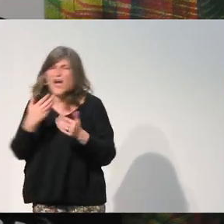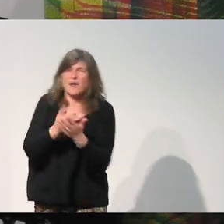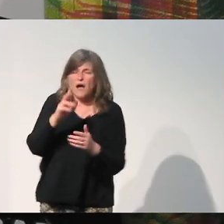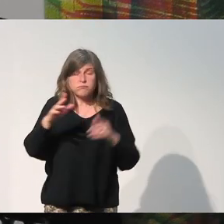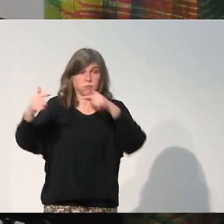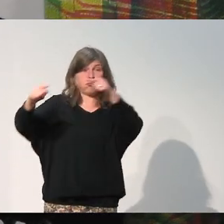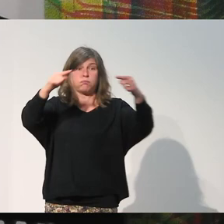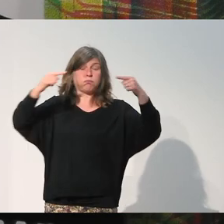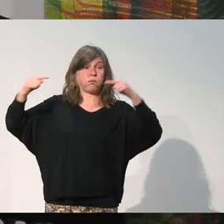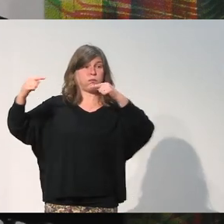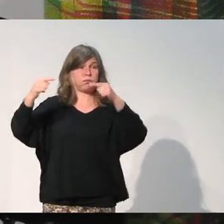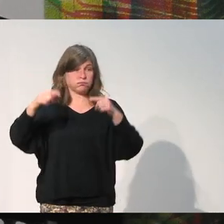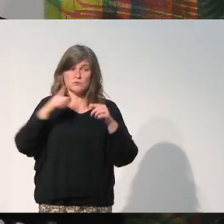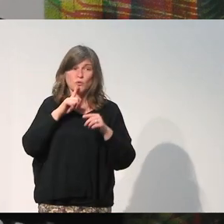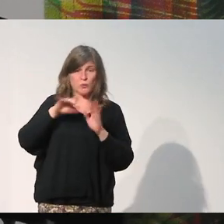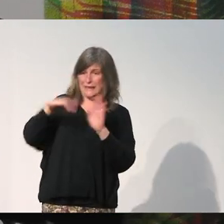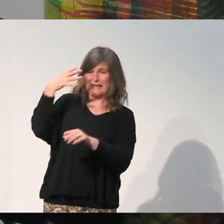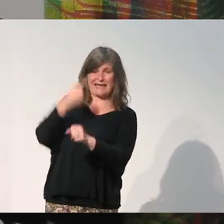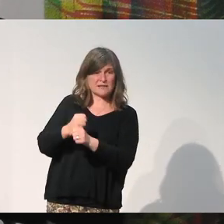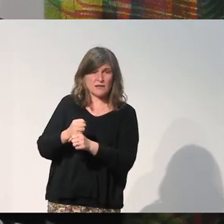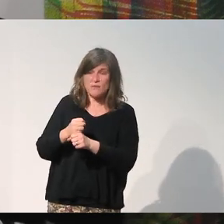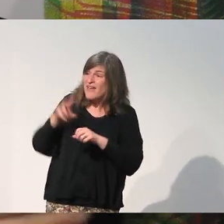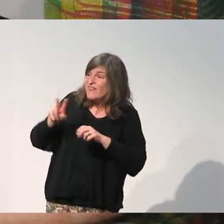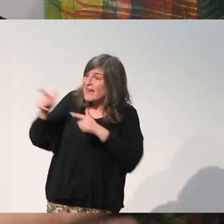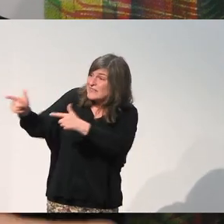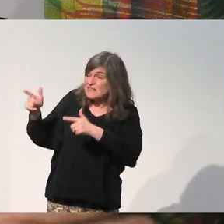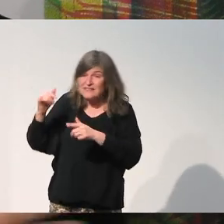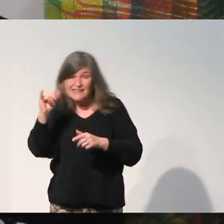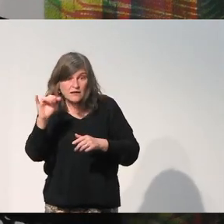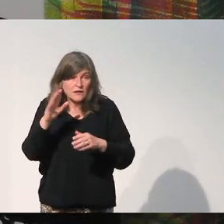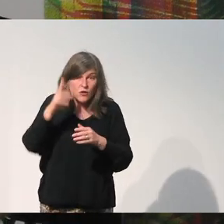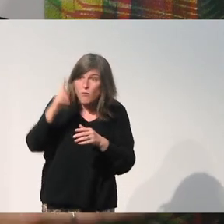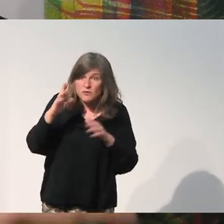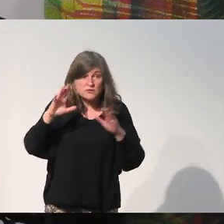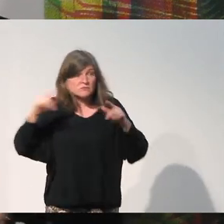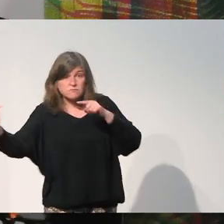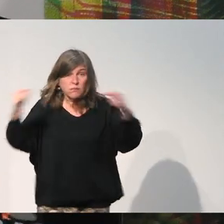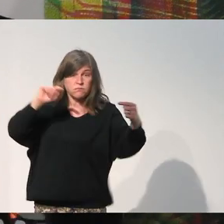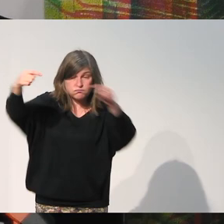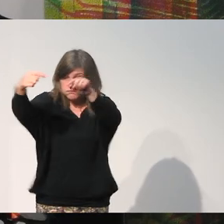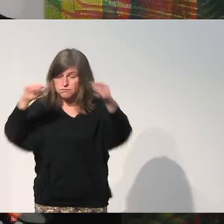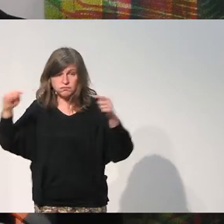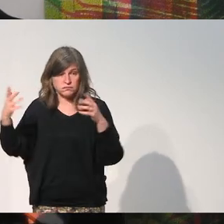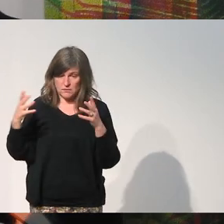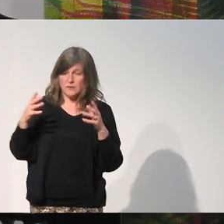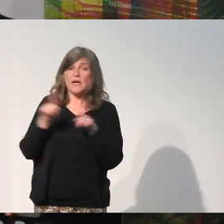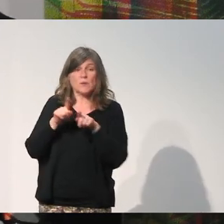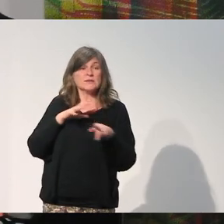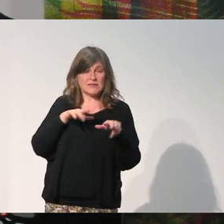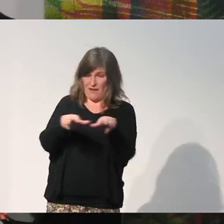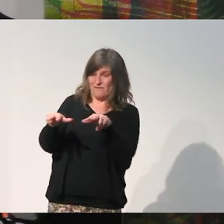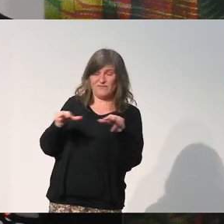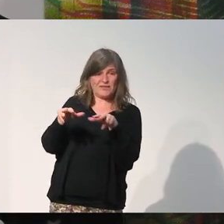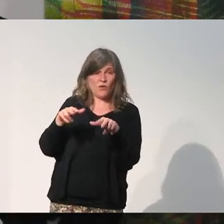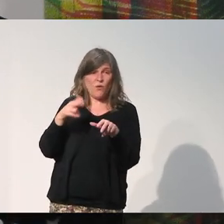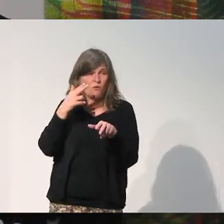15 ans qu'il y a une guerre et on ne sait plus pourquoi les gens se tirent dessus. Et d'ailleurs, il y a pas mal de vidéos de Jar Jar et de Michel Aoun qui disent à la télé en